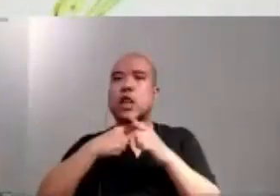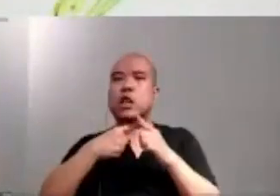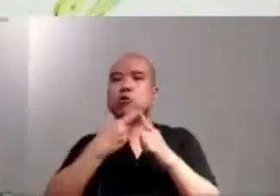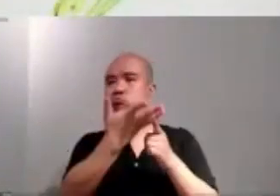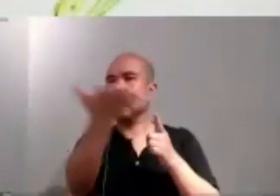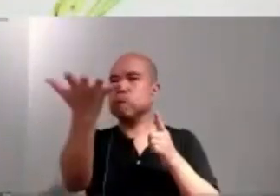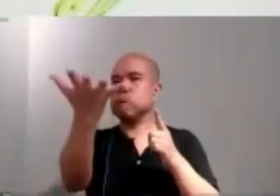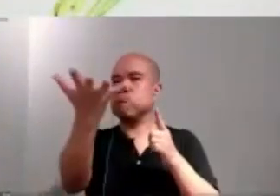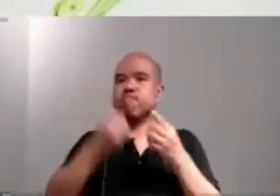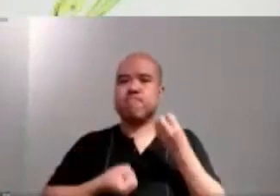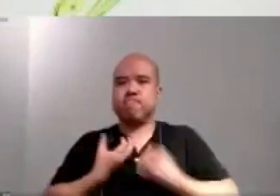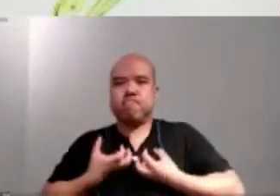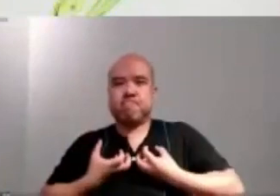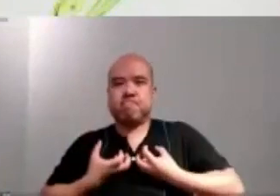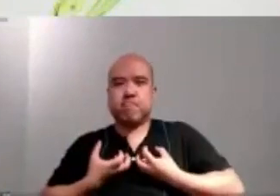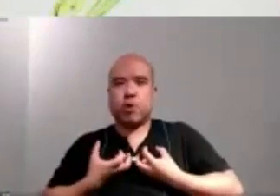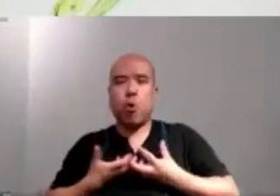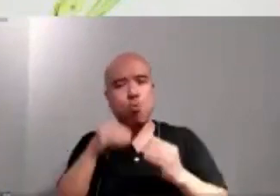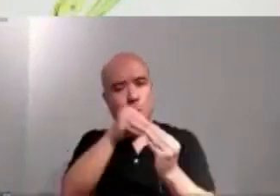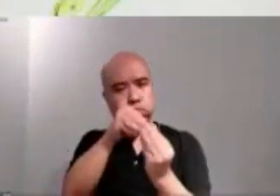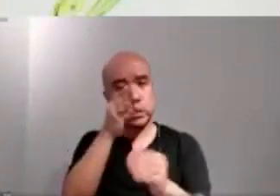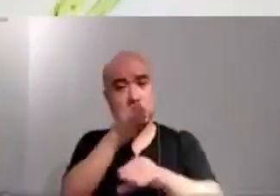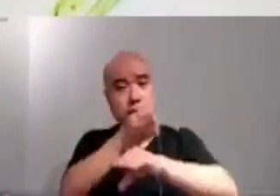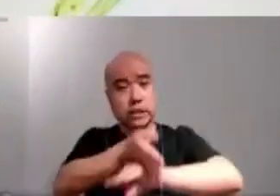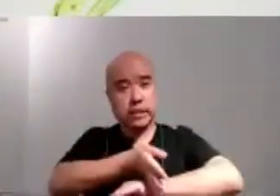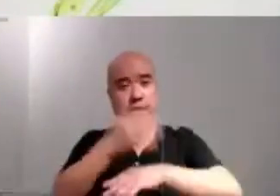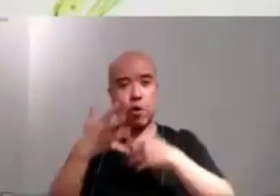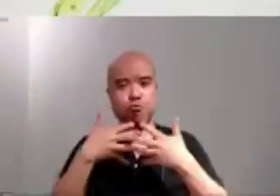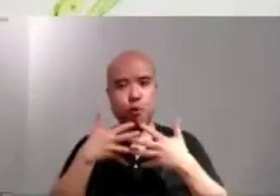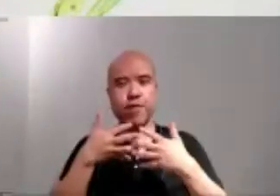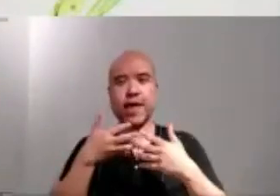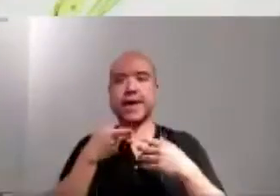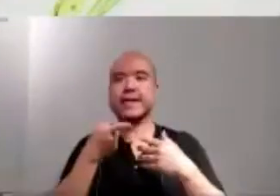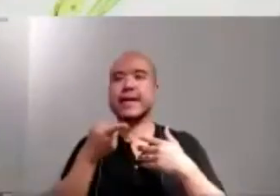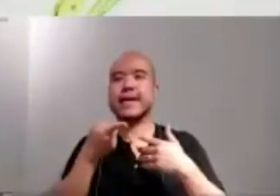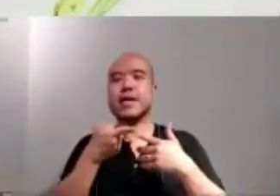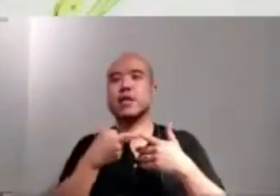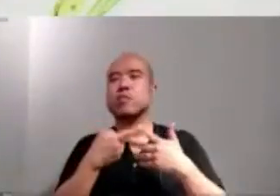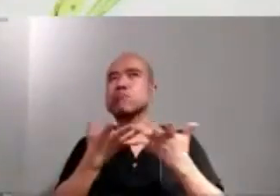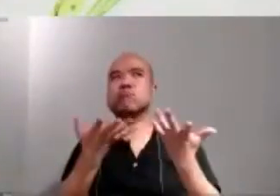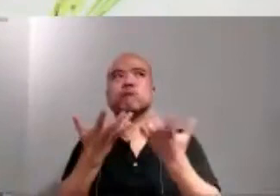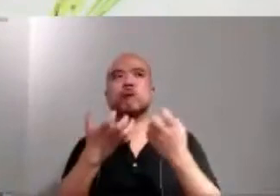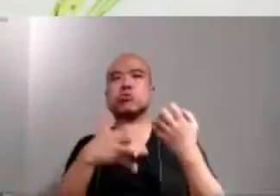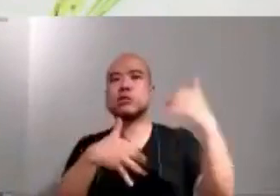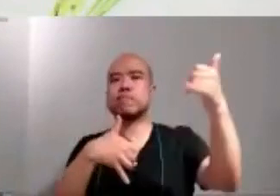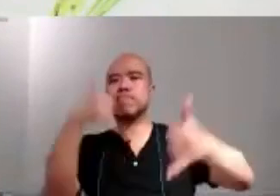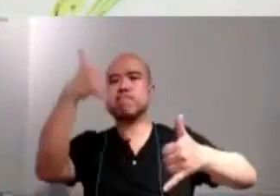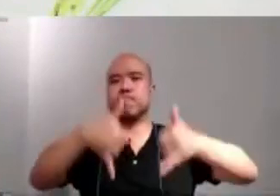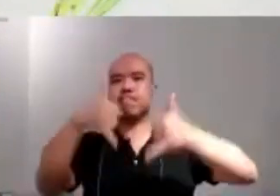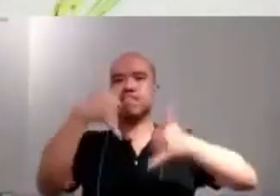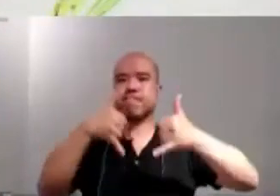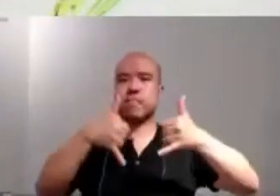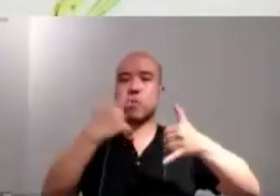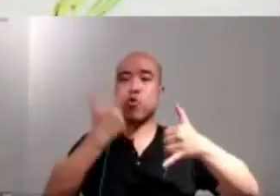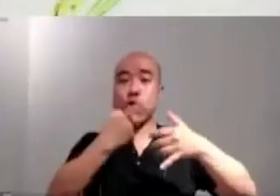熱火朝天，心係社會，亦都日理萬機嘅。但係大家咧係無分彼此，運用獨特嘅專長同埋